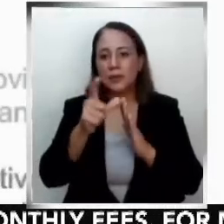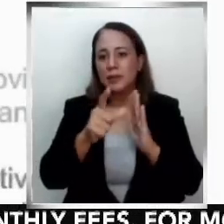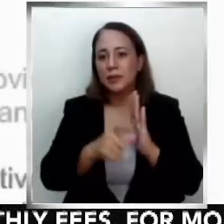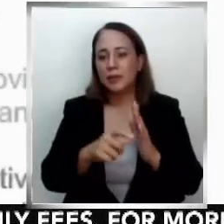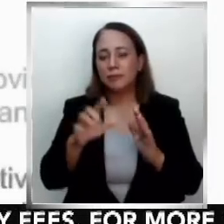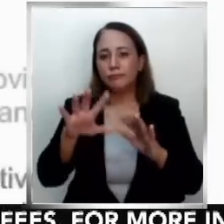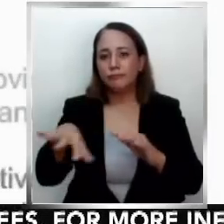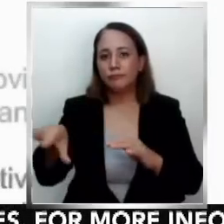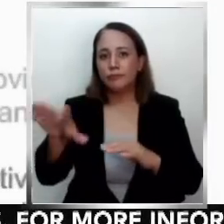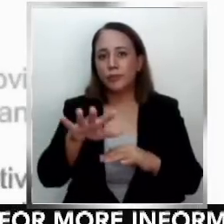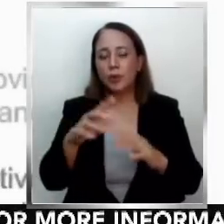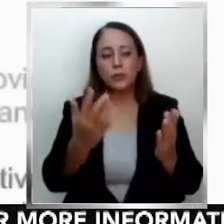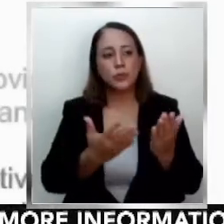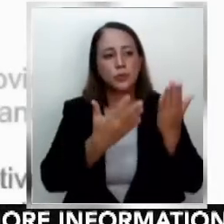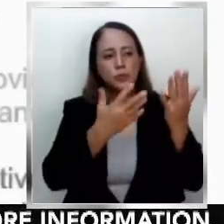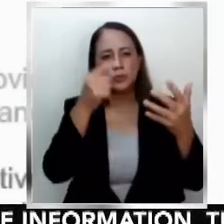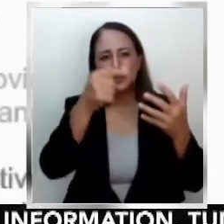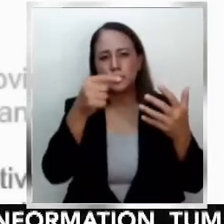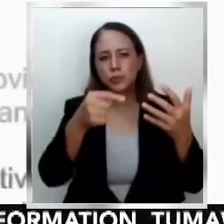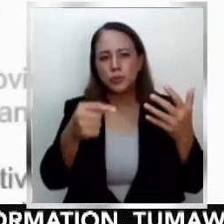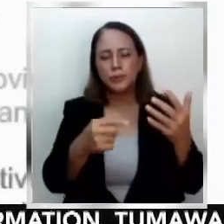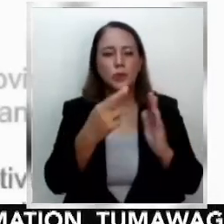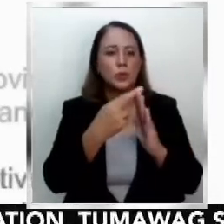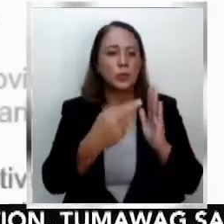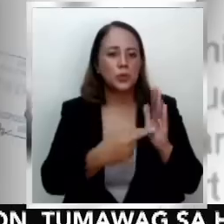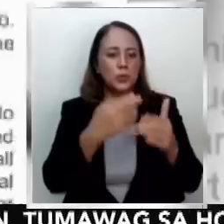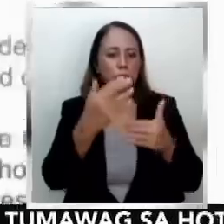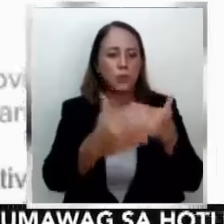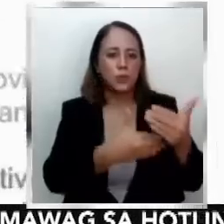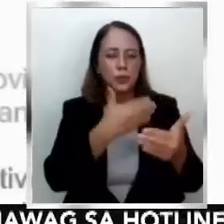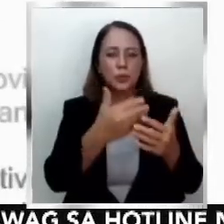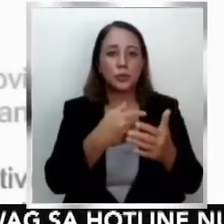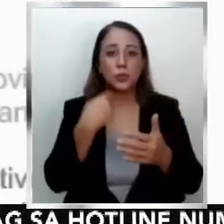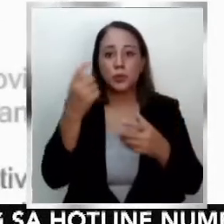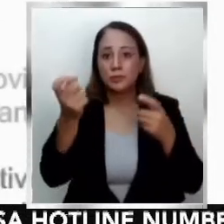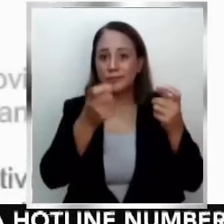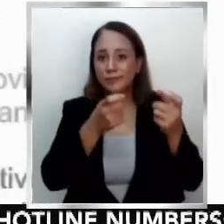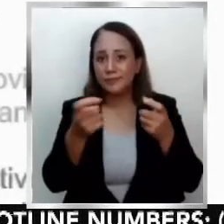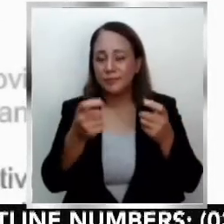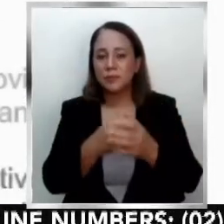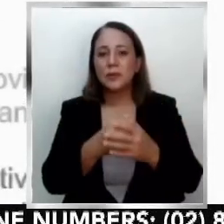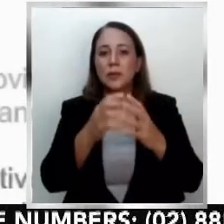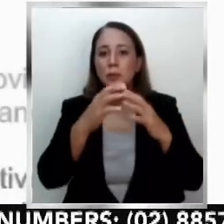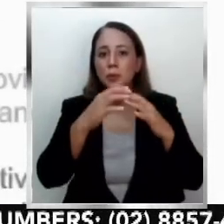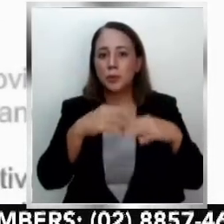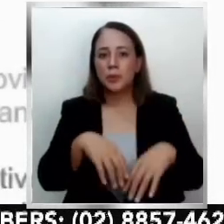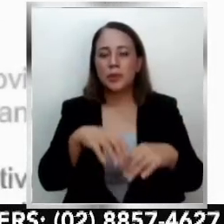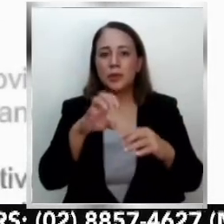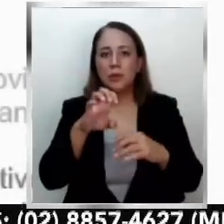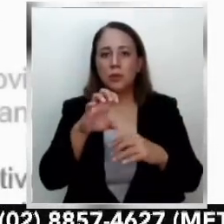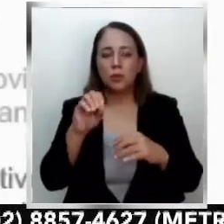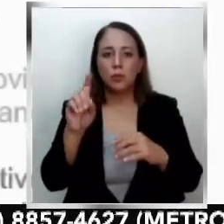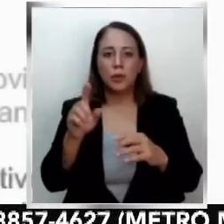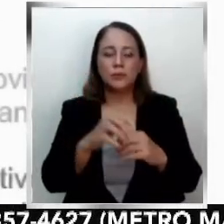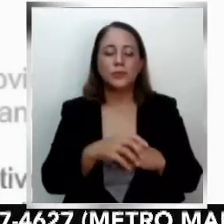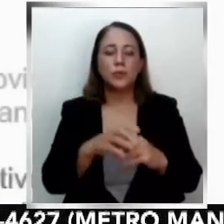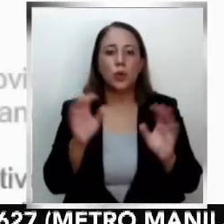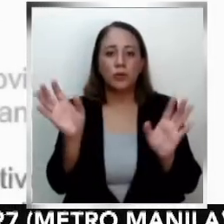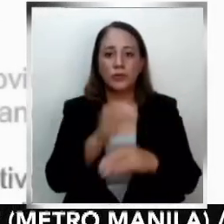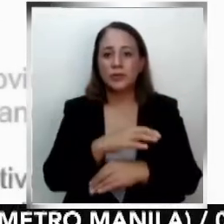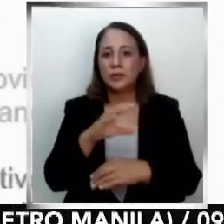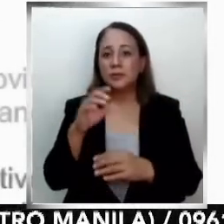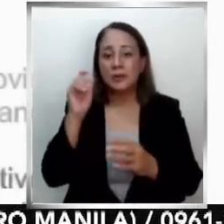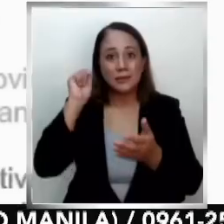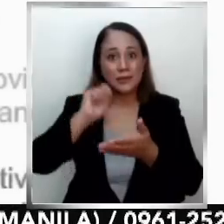ng mga rekomendasyon at rules of procedure sa ilalim ng jurisdiction nito. Binubuwag din ng EO1 ang Office of the Cabinet Secretary. Ang buong